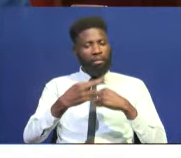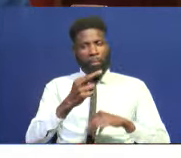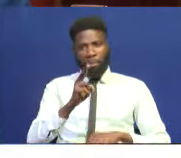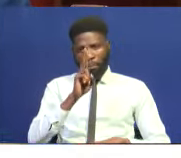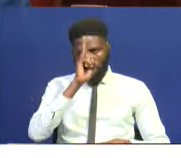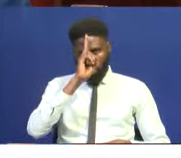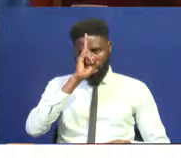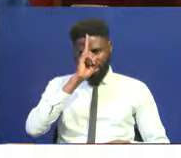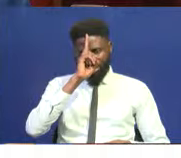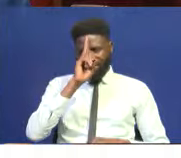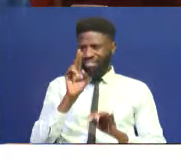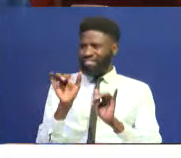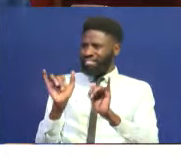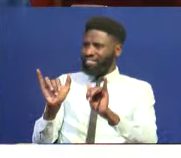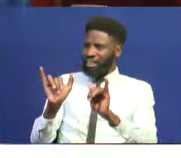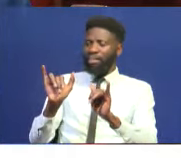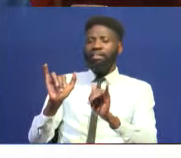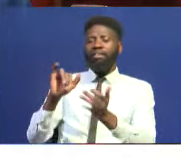If you look at